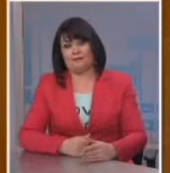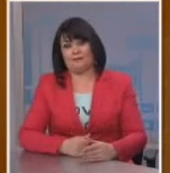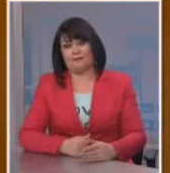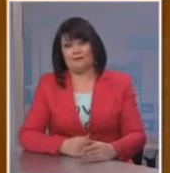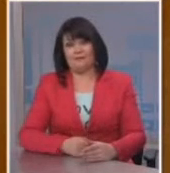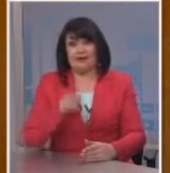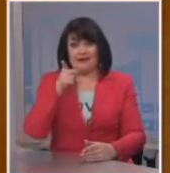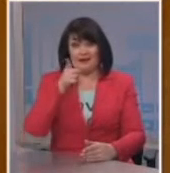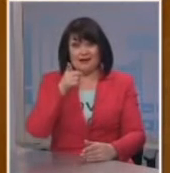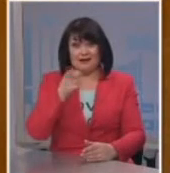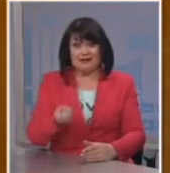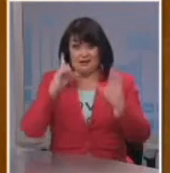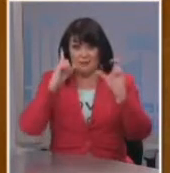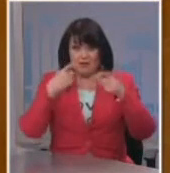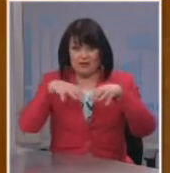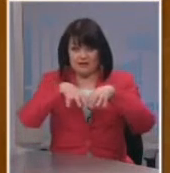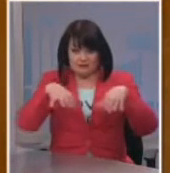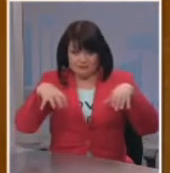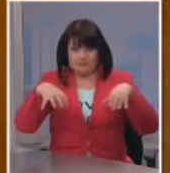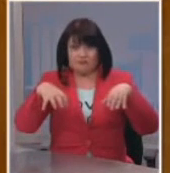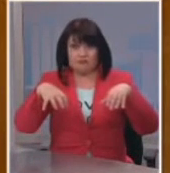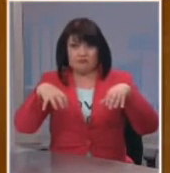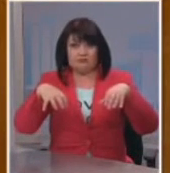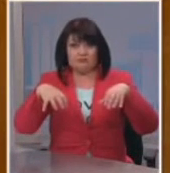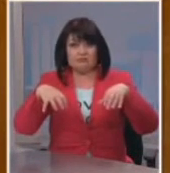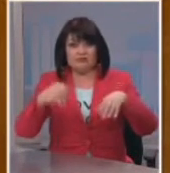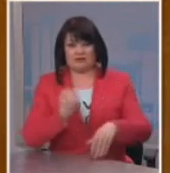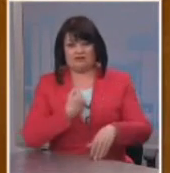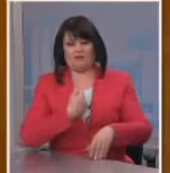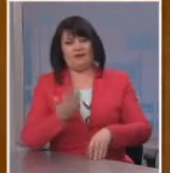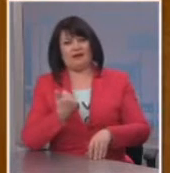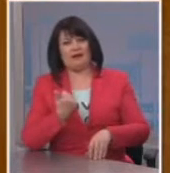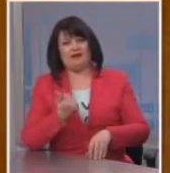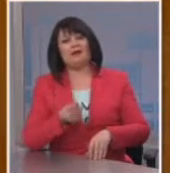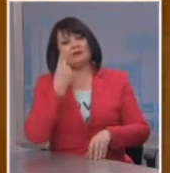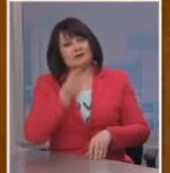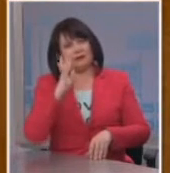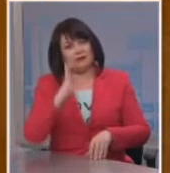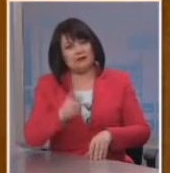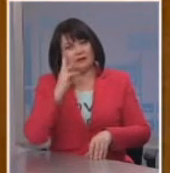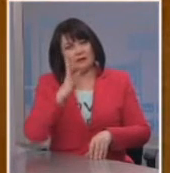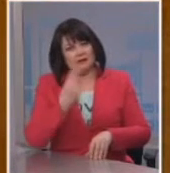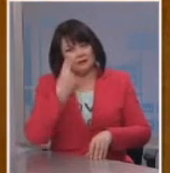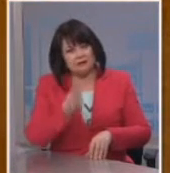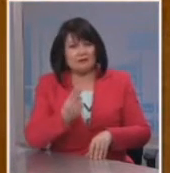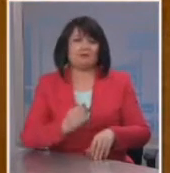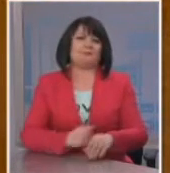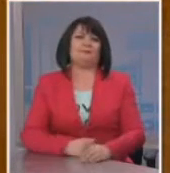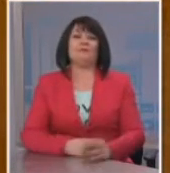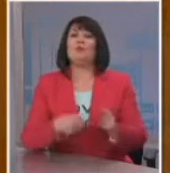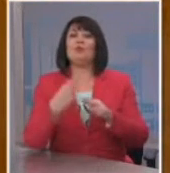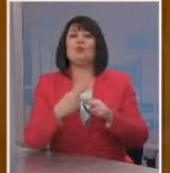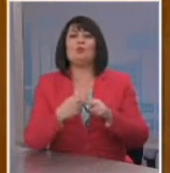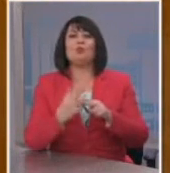κόμμα διχασμένο, είστε ένα κόμμα με κρίση ταυτότητας και αυτό το βλέπουμε καθημερινά. Αλλά κυρίως διότι